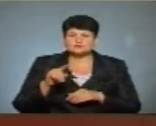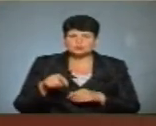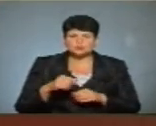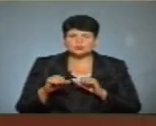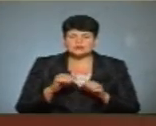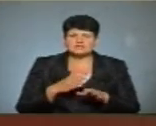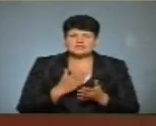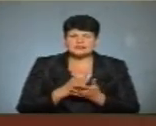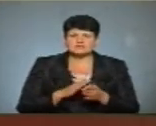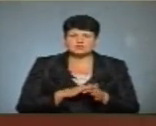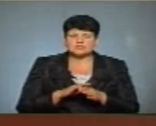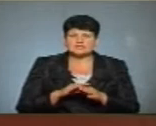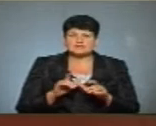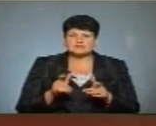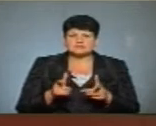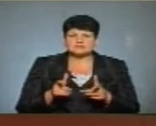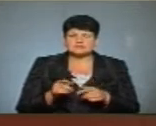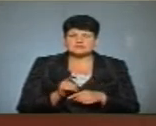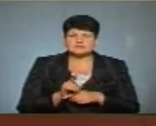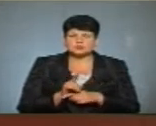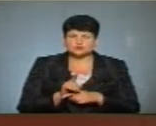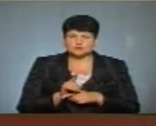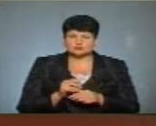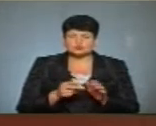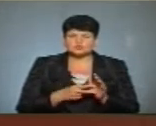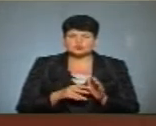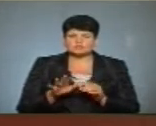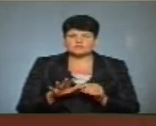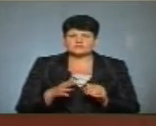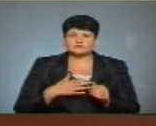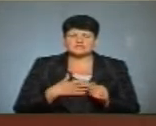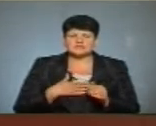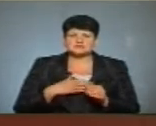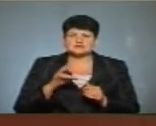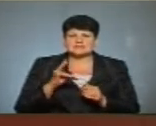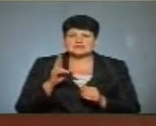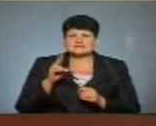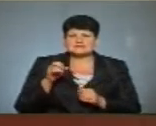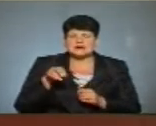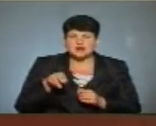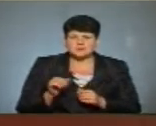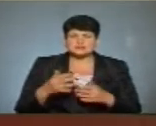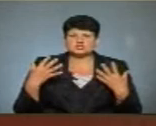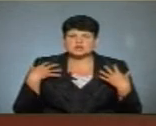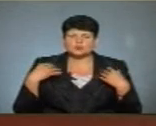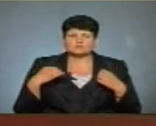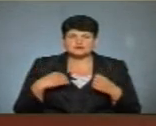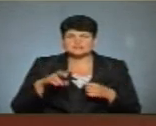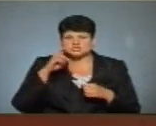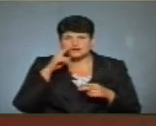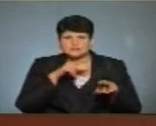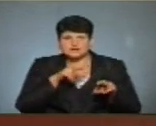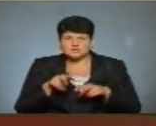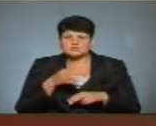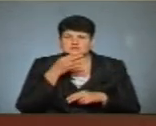є дотримання карантинних норм. 7 вересня в нашому ефірі Нінель Цяпа, начальниця управління державного нагляду, зазначила,